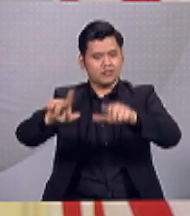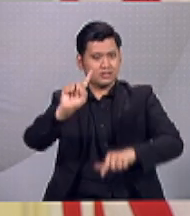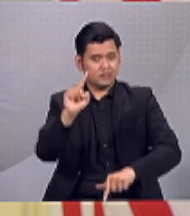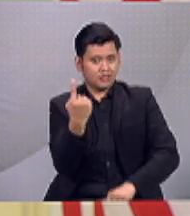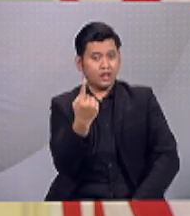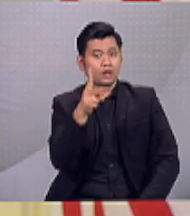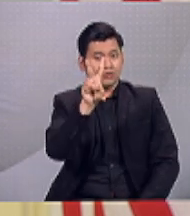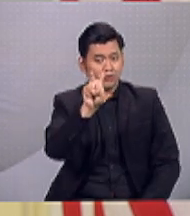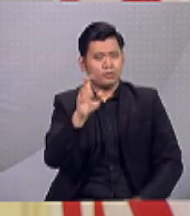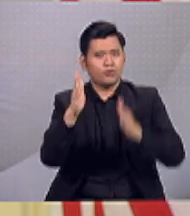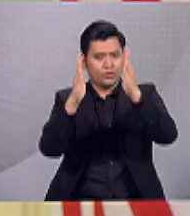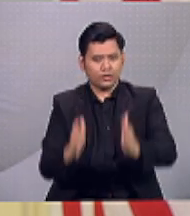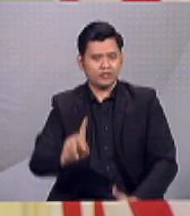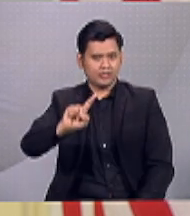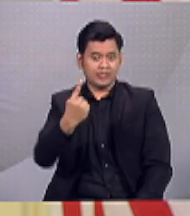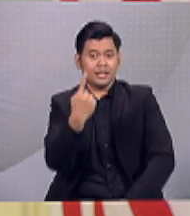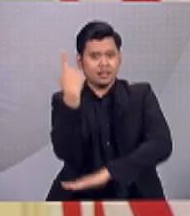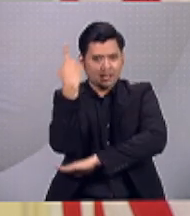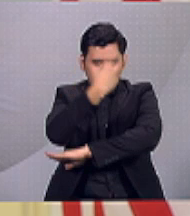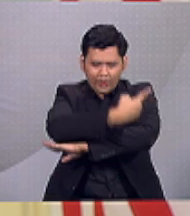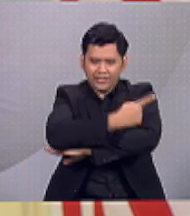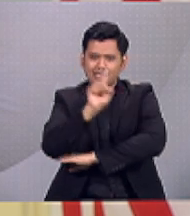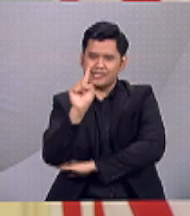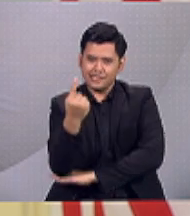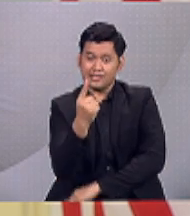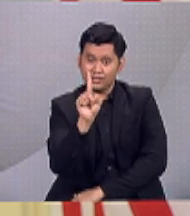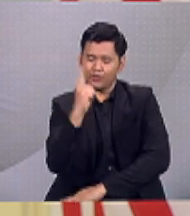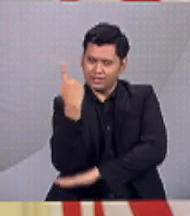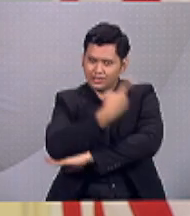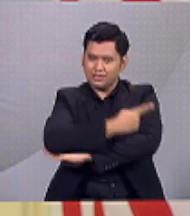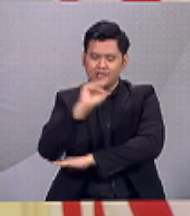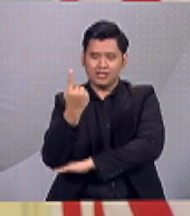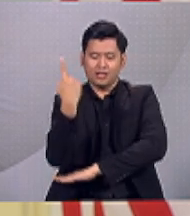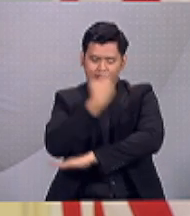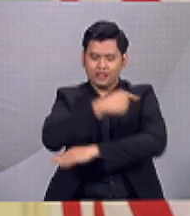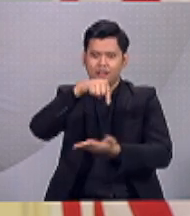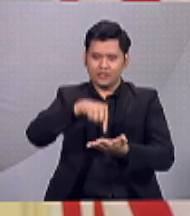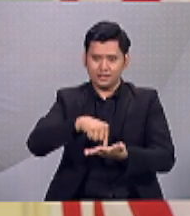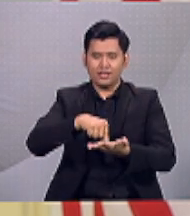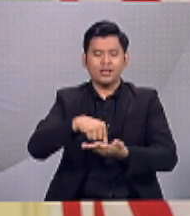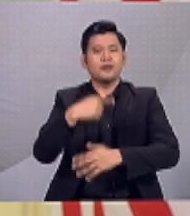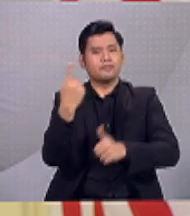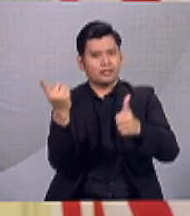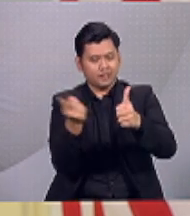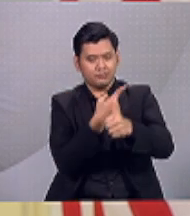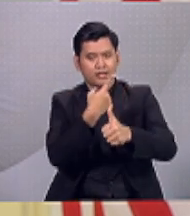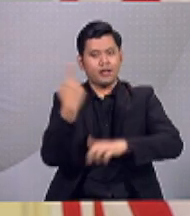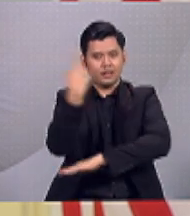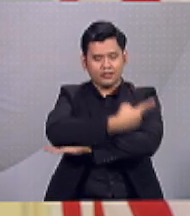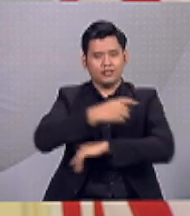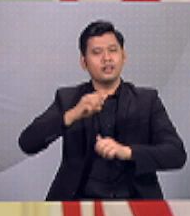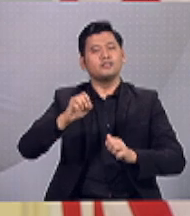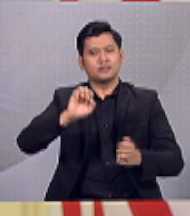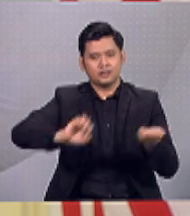saja suatu hari. Hari ini adalah hari gawai, yang hari pertama hari gawai.